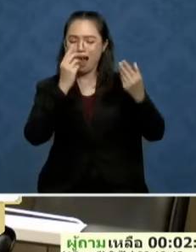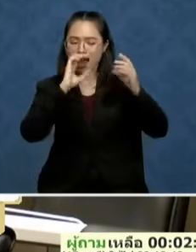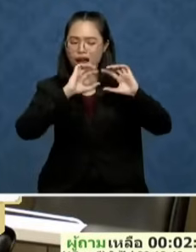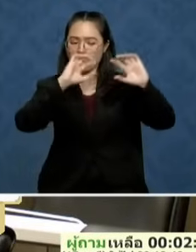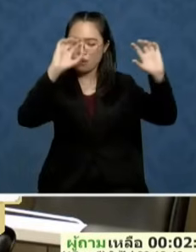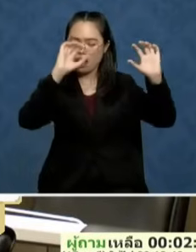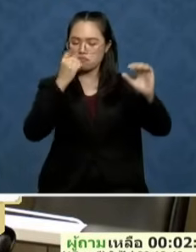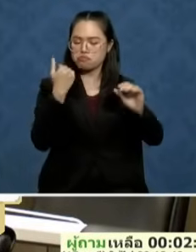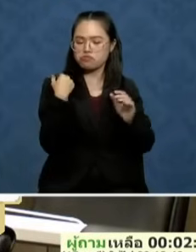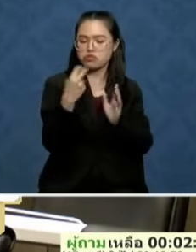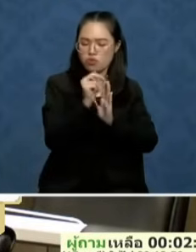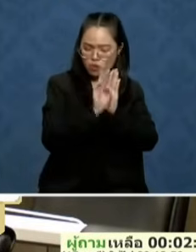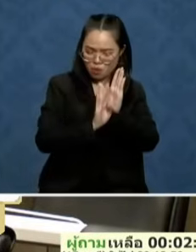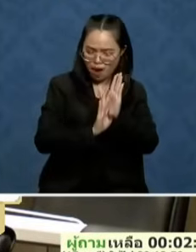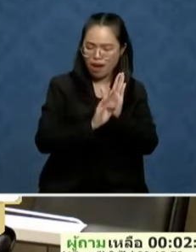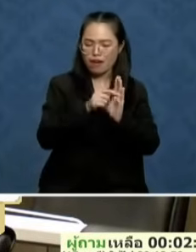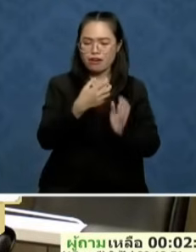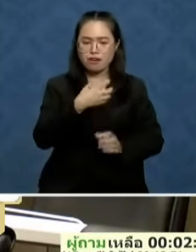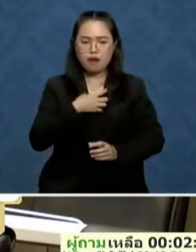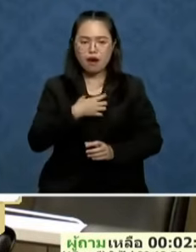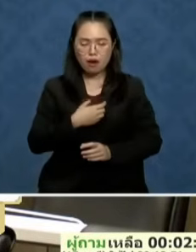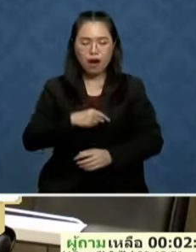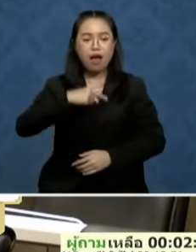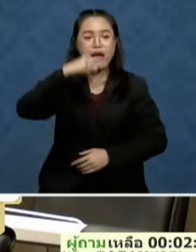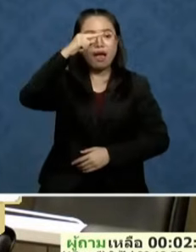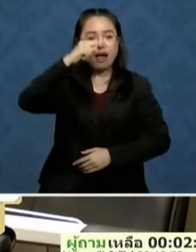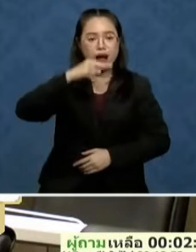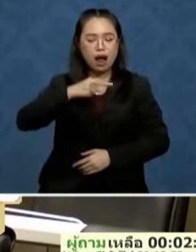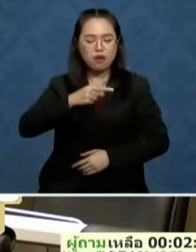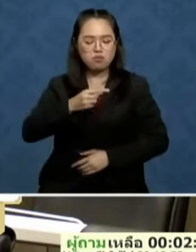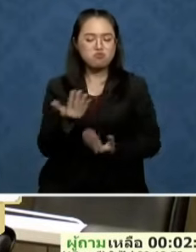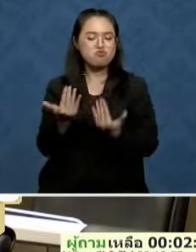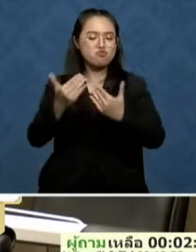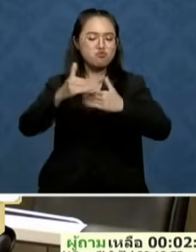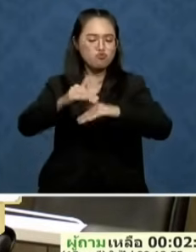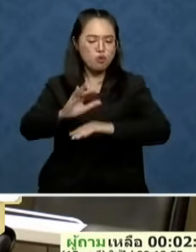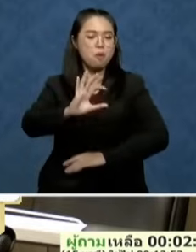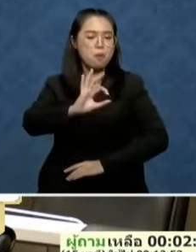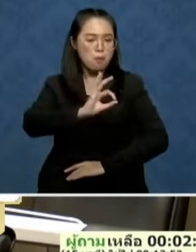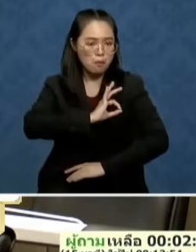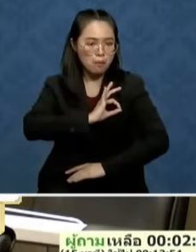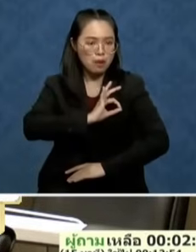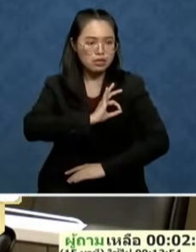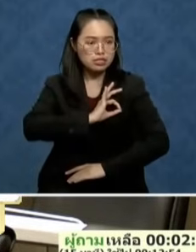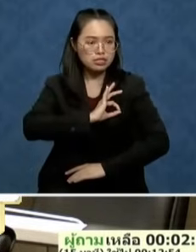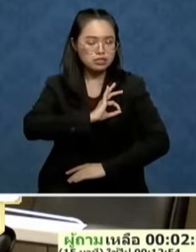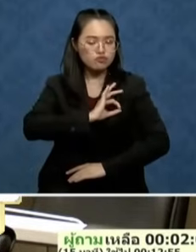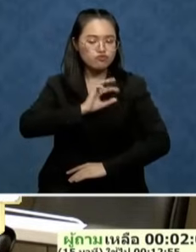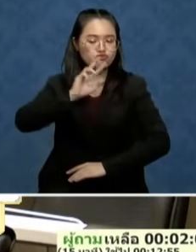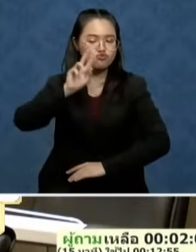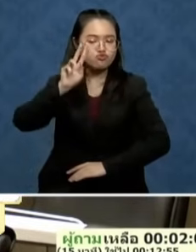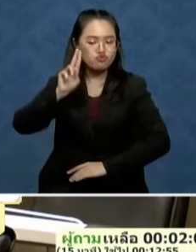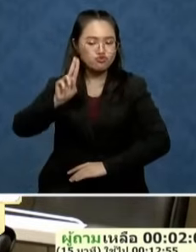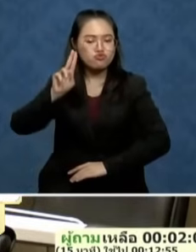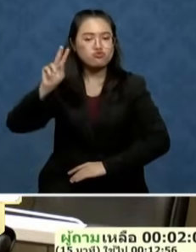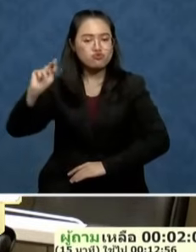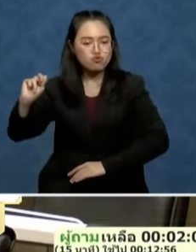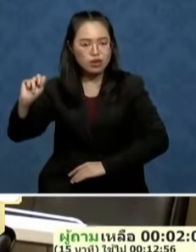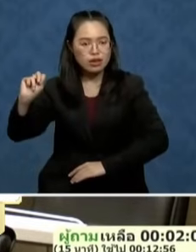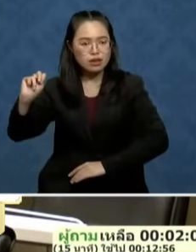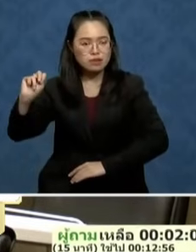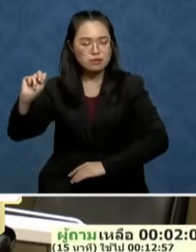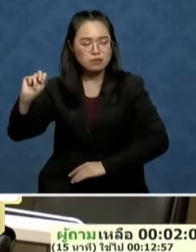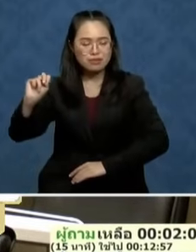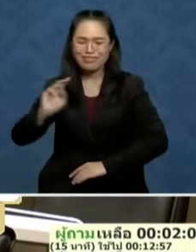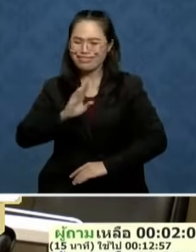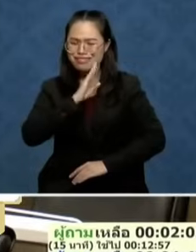เราอยากให้ประเทศไทยเข้าไปเป็นสมาชิกคณะมนตรีสิทธิมนุษยชนแห่งสหประชาชาติแต่ถ้าเรายังเกี่ยว